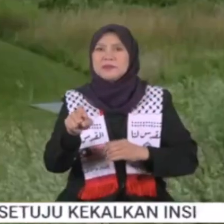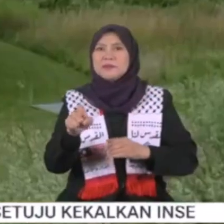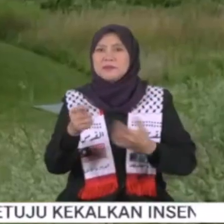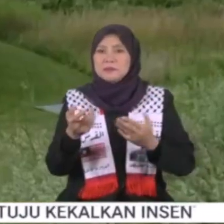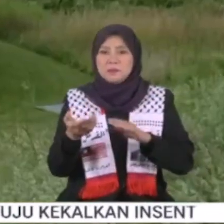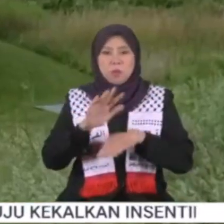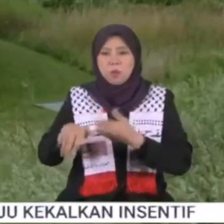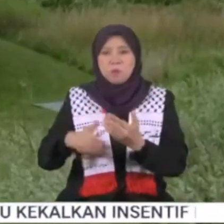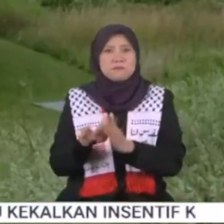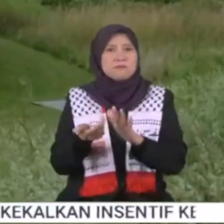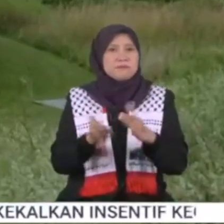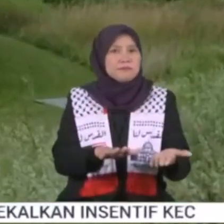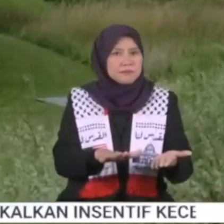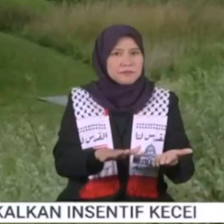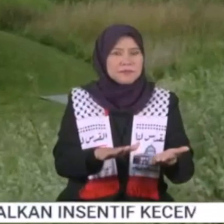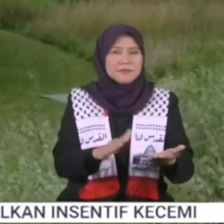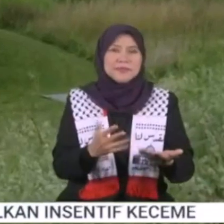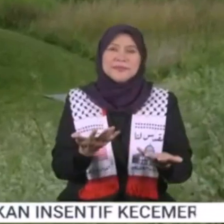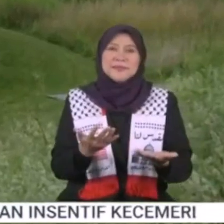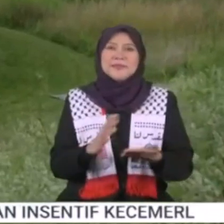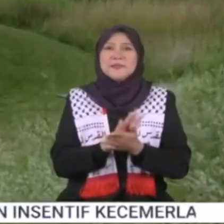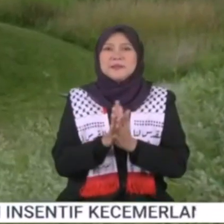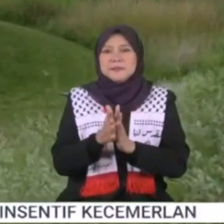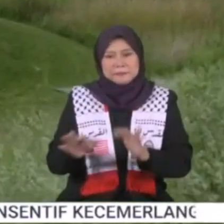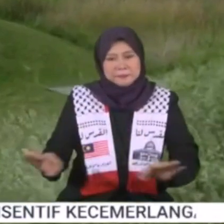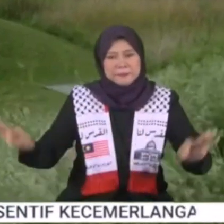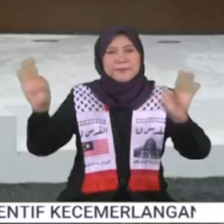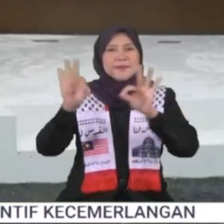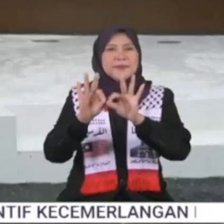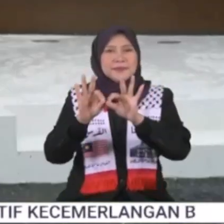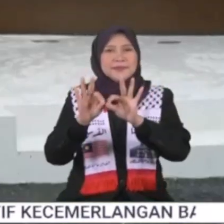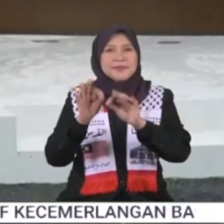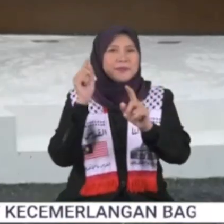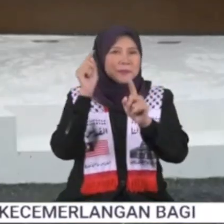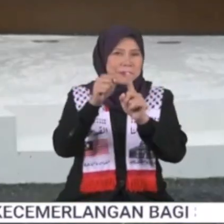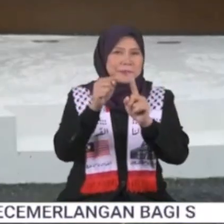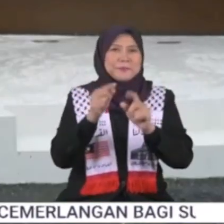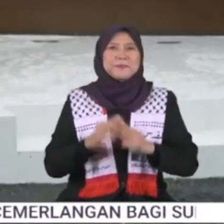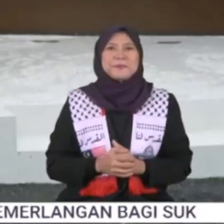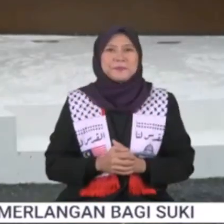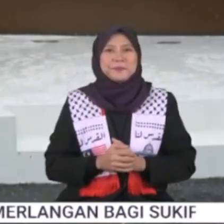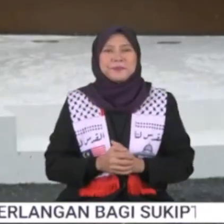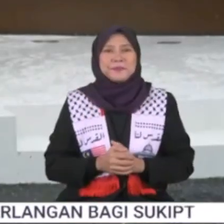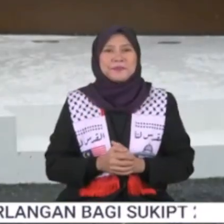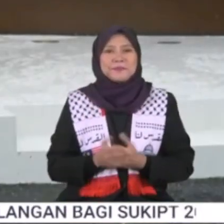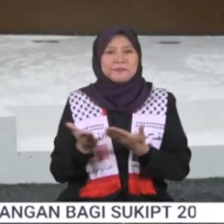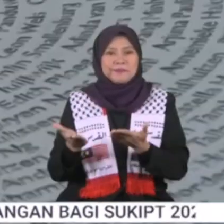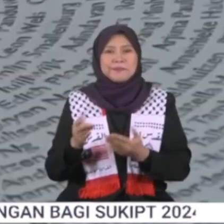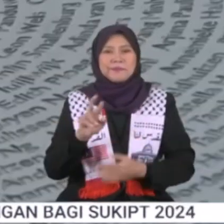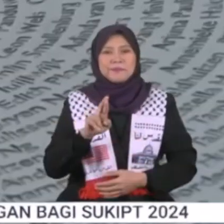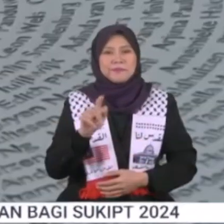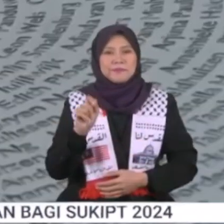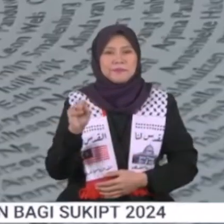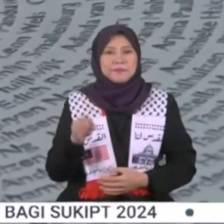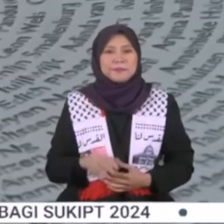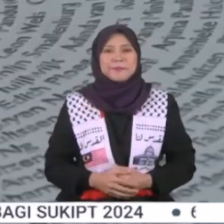yang terkorban sentiasa jadi keutamaan. Muhammad Raswin Setia, RTM.